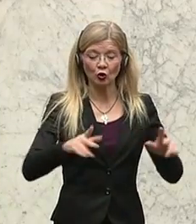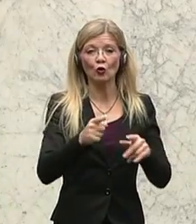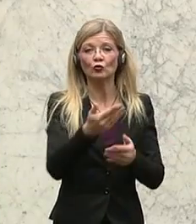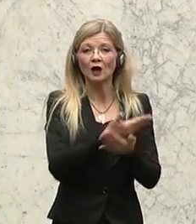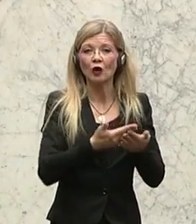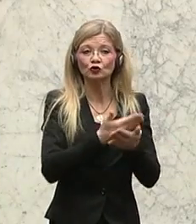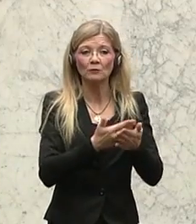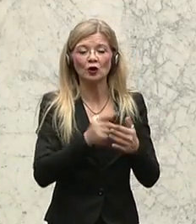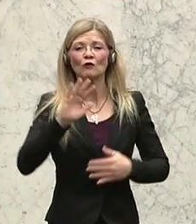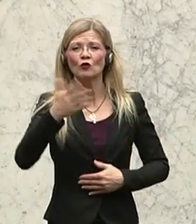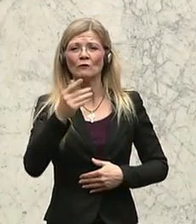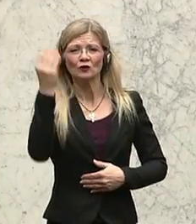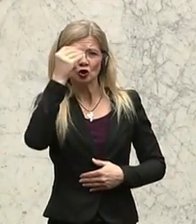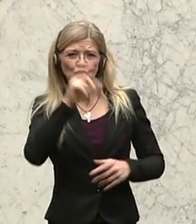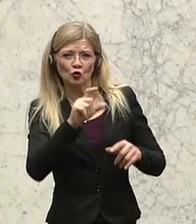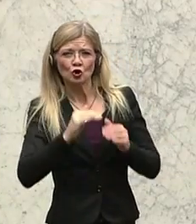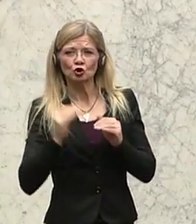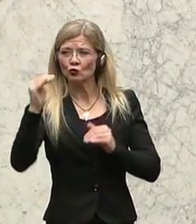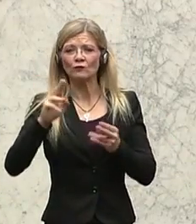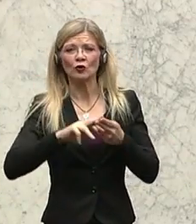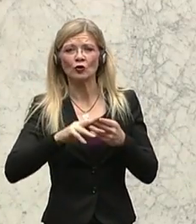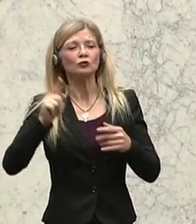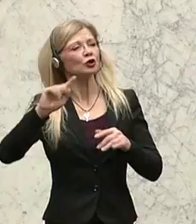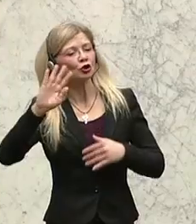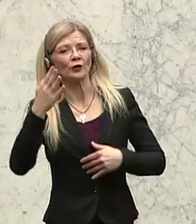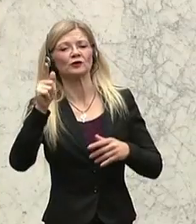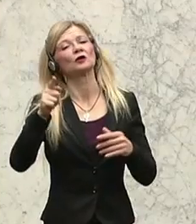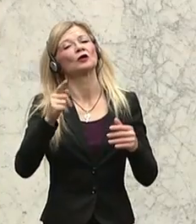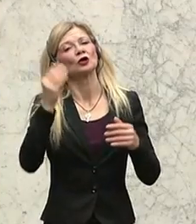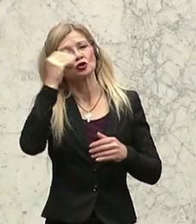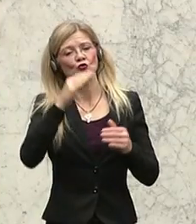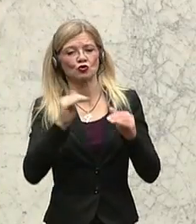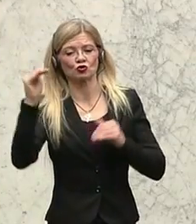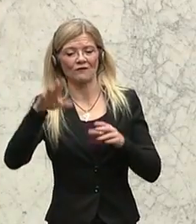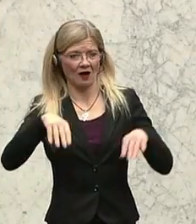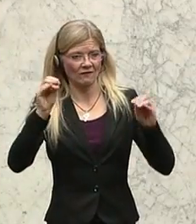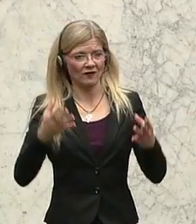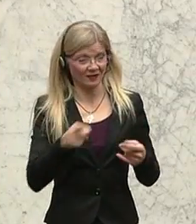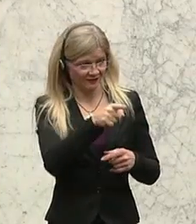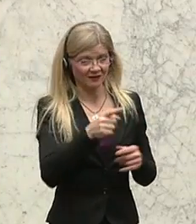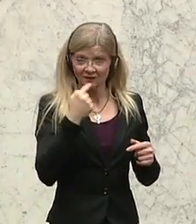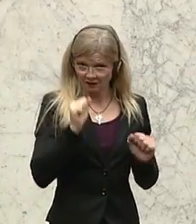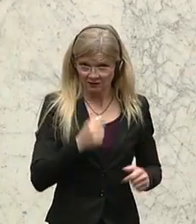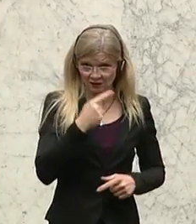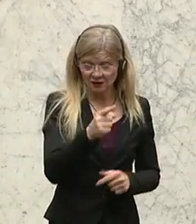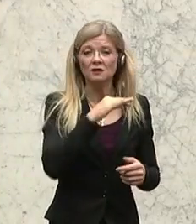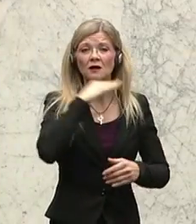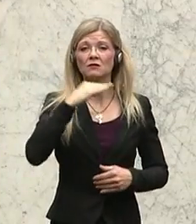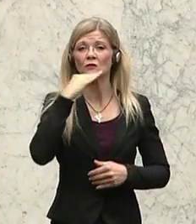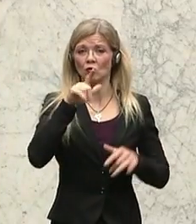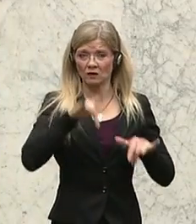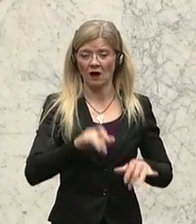Schulstufe begonnen werden. Können Sie sicherstellen, dass da genügend ausgebildete Lehrkräfte dafür zur Verfügung stehen?